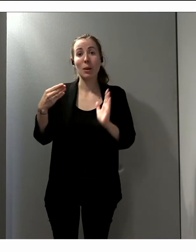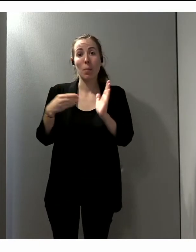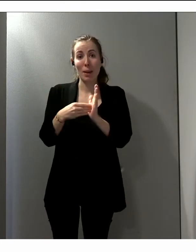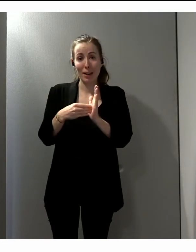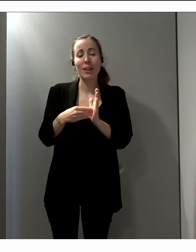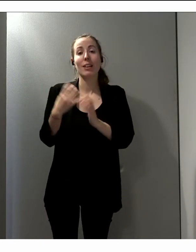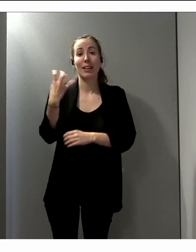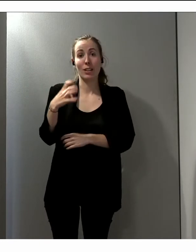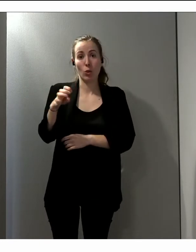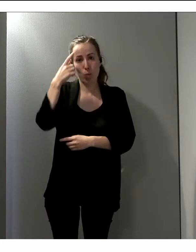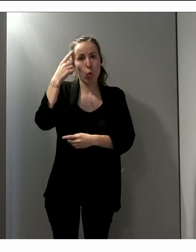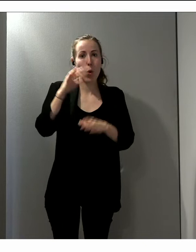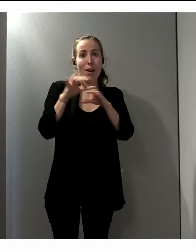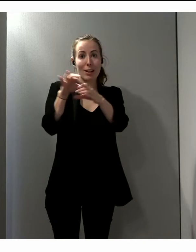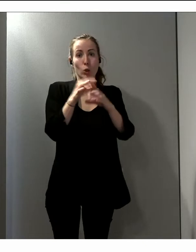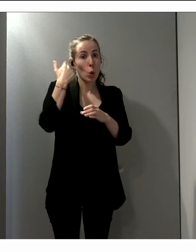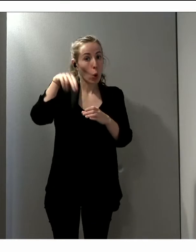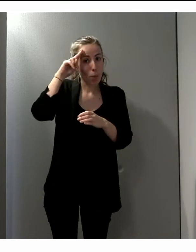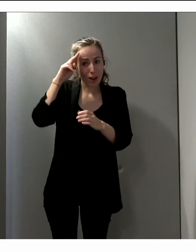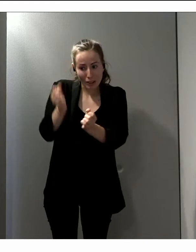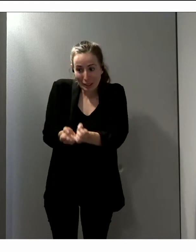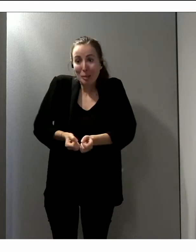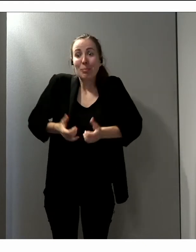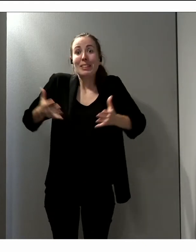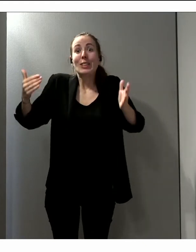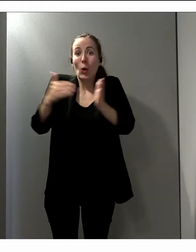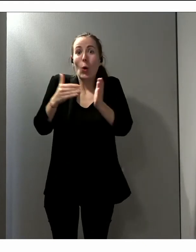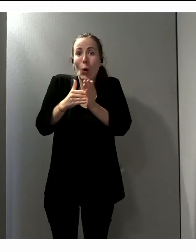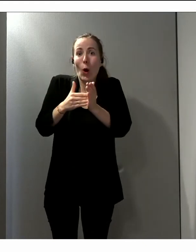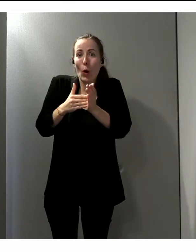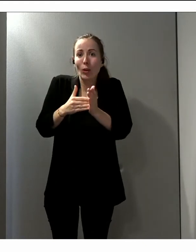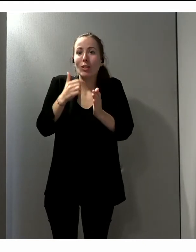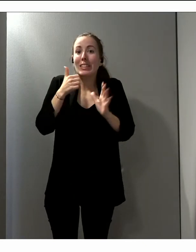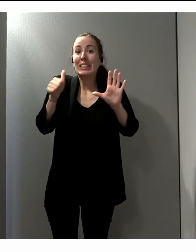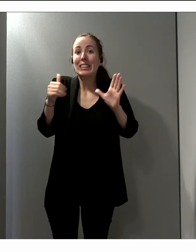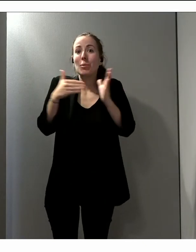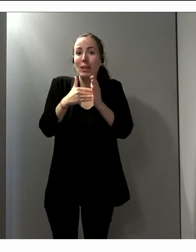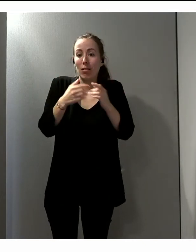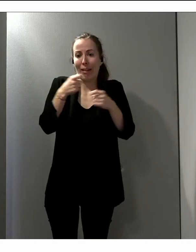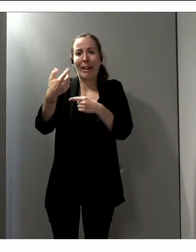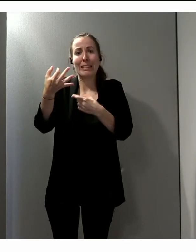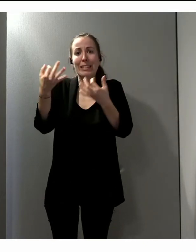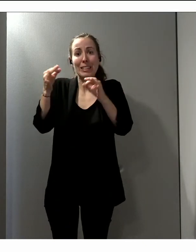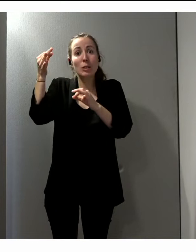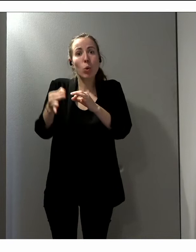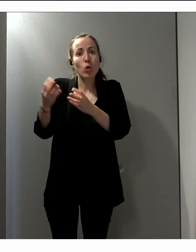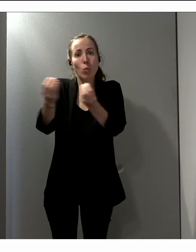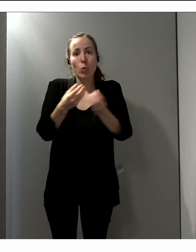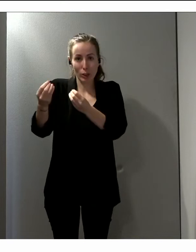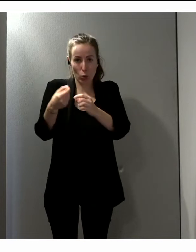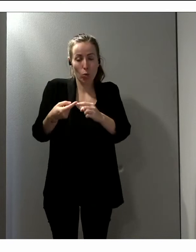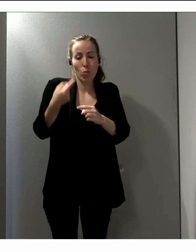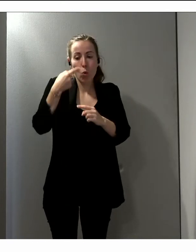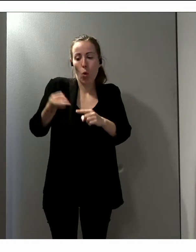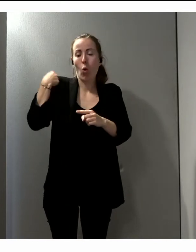élections européennes, pour atteindre 6000, soit 10% de la population pénale, lors des dernières départementales et régionales en juin